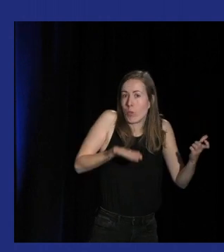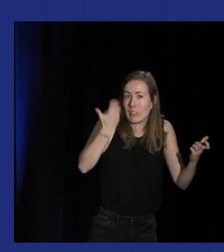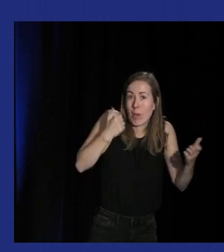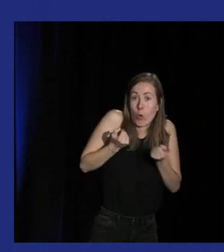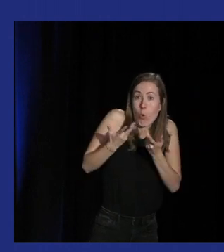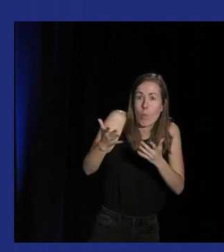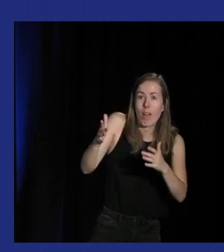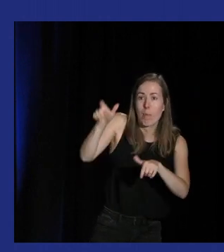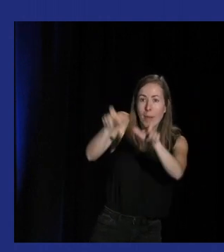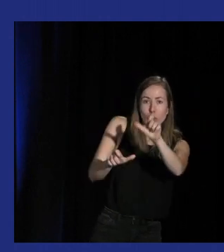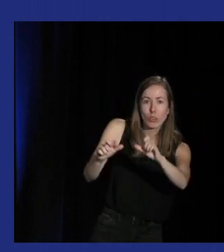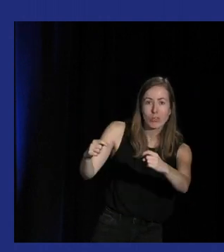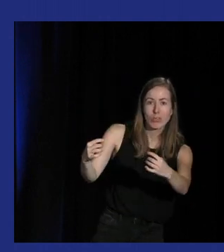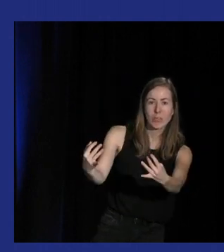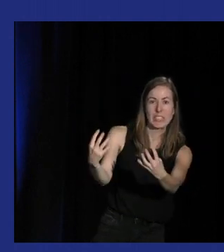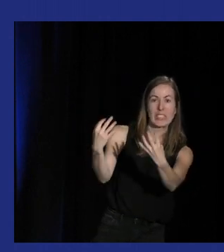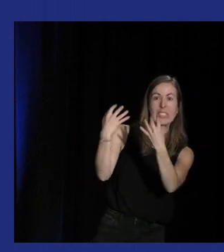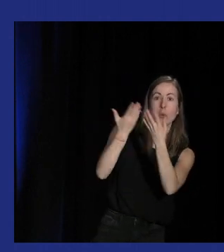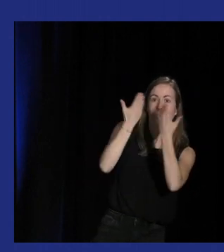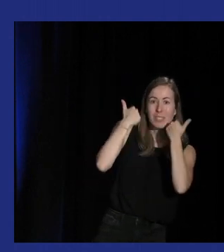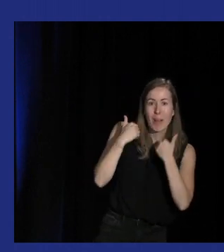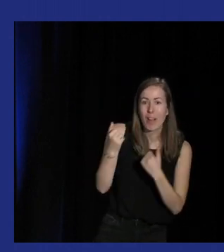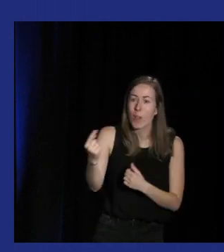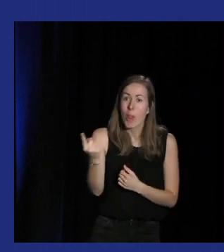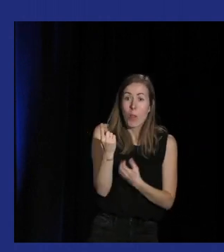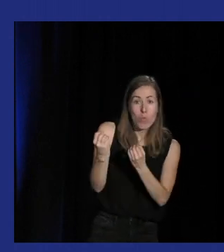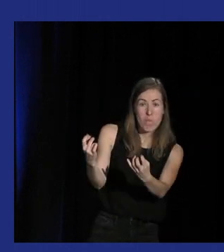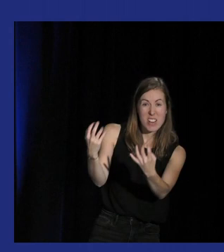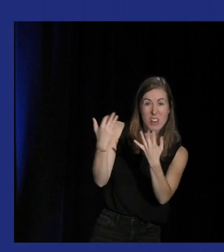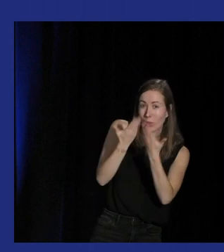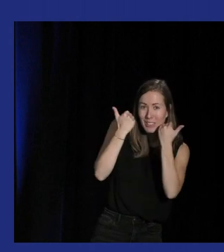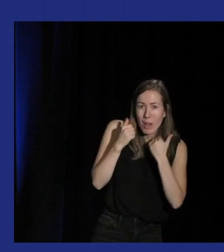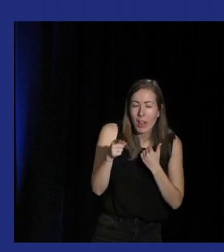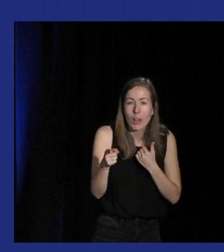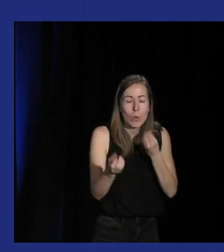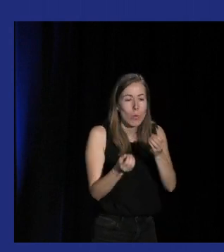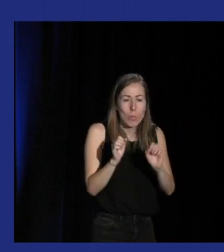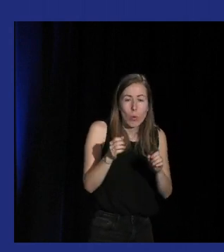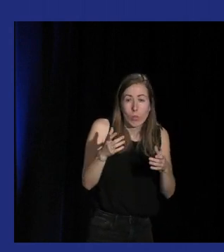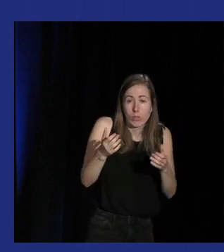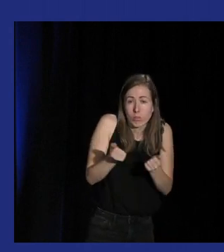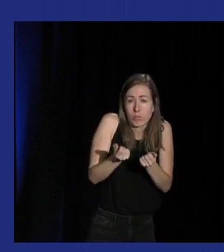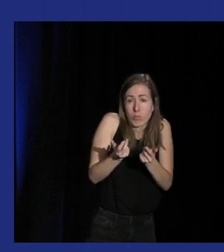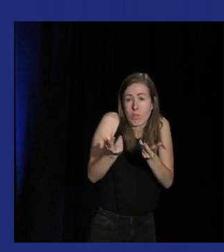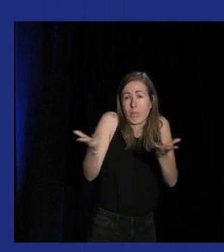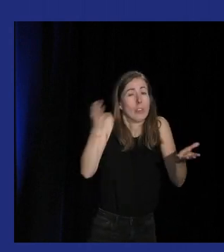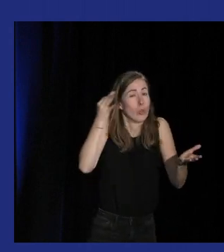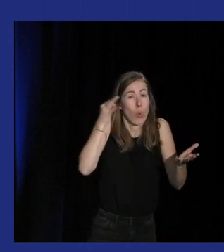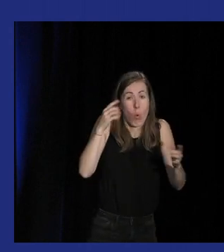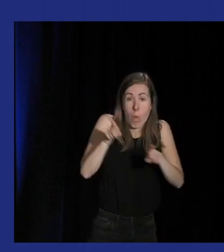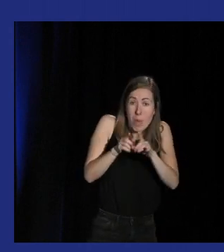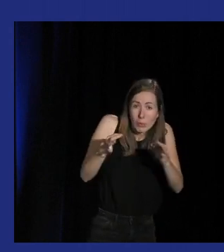d'ennemis tel endroit est-ce que ça va être le fouillis ou pas quand vous avez des potentiellement des milliers de son qui peut jouer en même temps ça peut être très vite venir le bordel